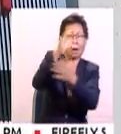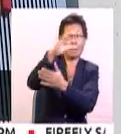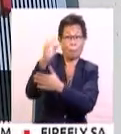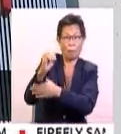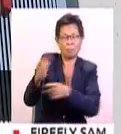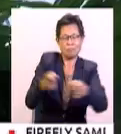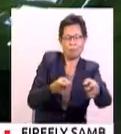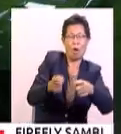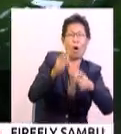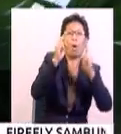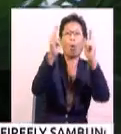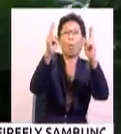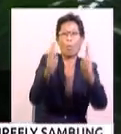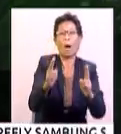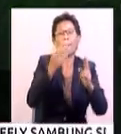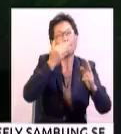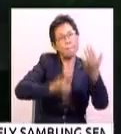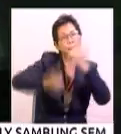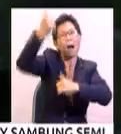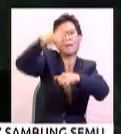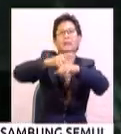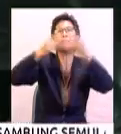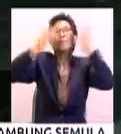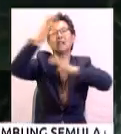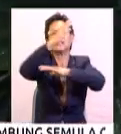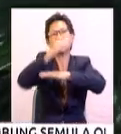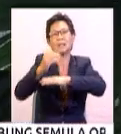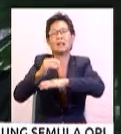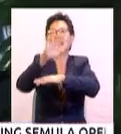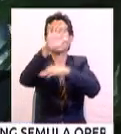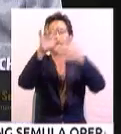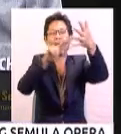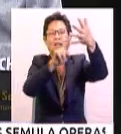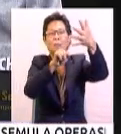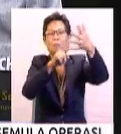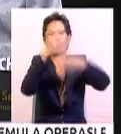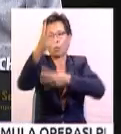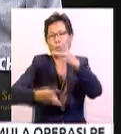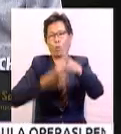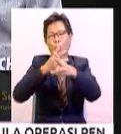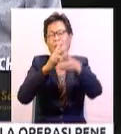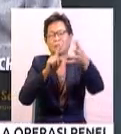syarikat pengendali umrah terbaik di Malaysia dan kelima di dunia.